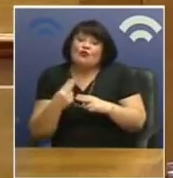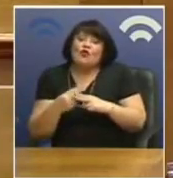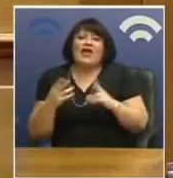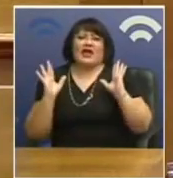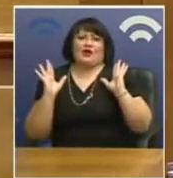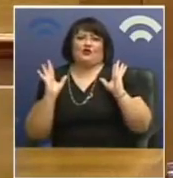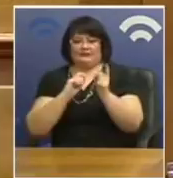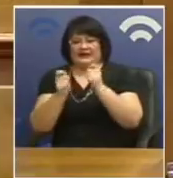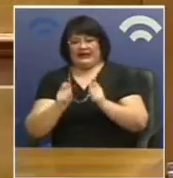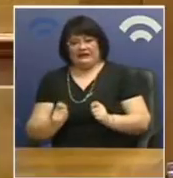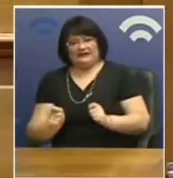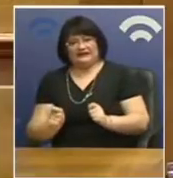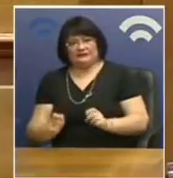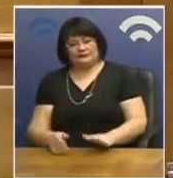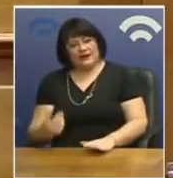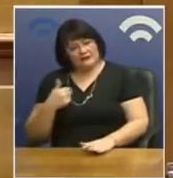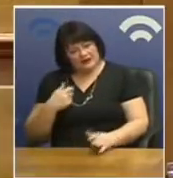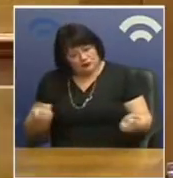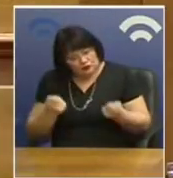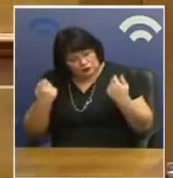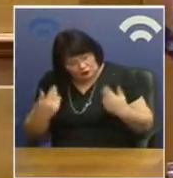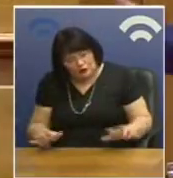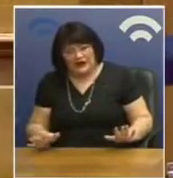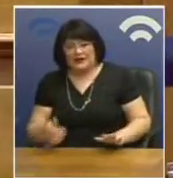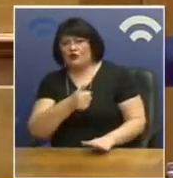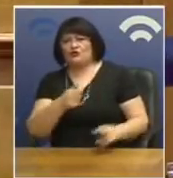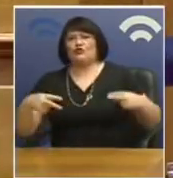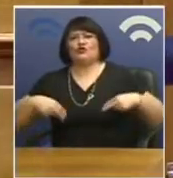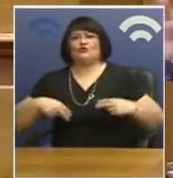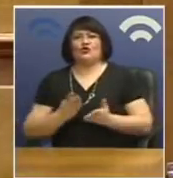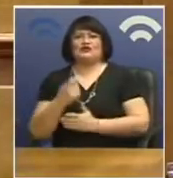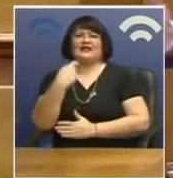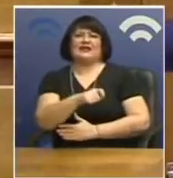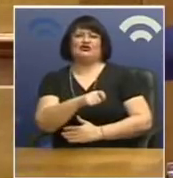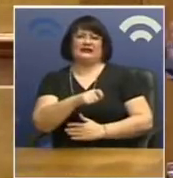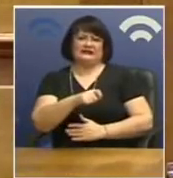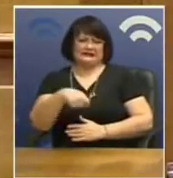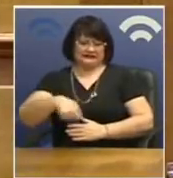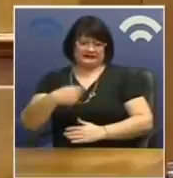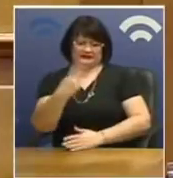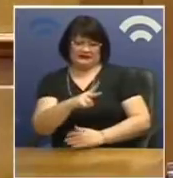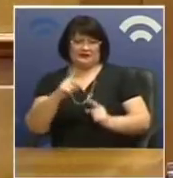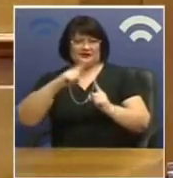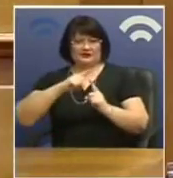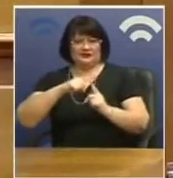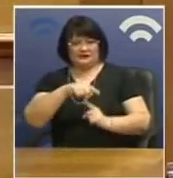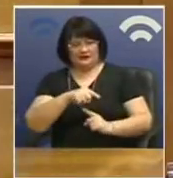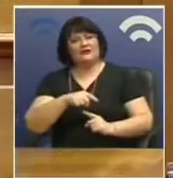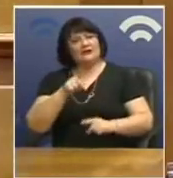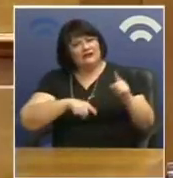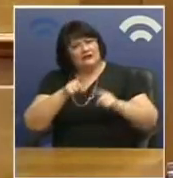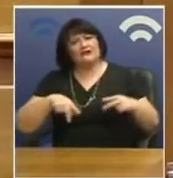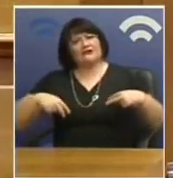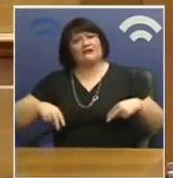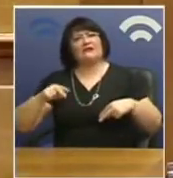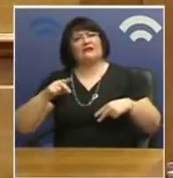τη μεταρρύθμιση. Αλλά δεν είναι μόνο ο κύριος Τσιάρας. Στελέχοι σας, που σήμερα κάθονται στα κυβερνητικά έδρανα, τότε ήταν βουλευτές